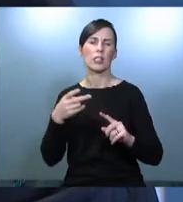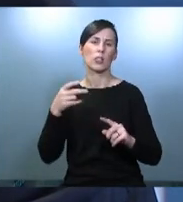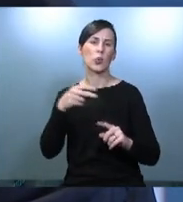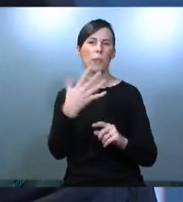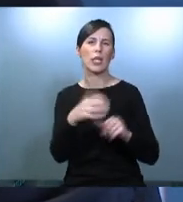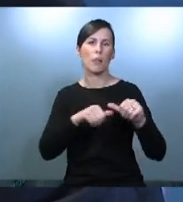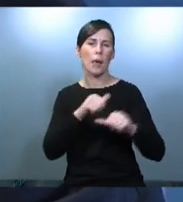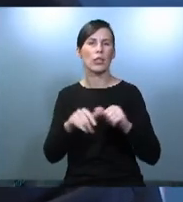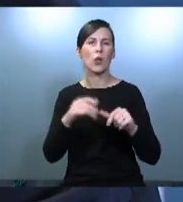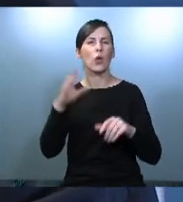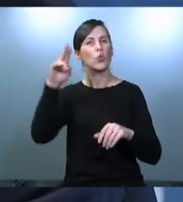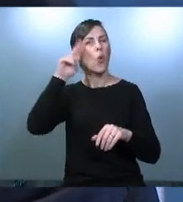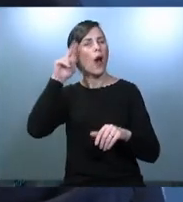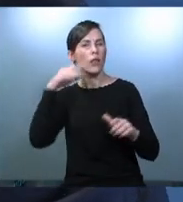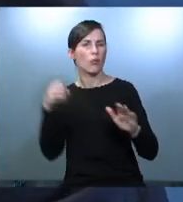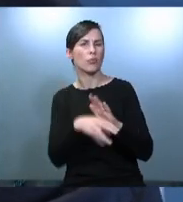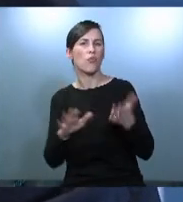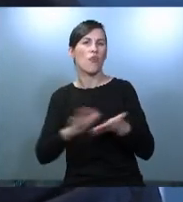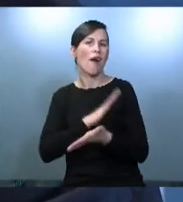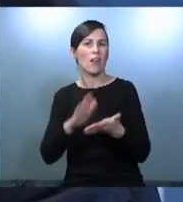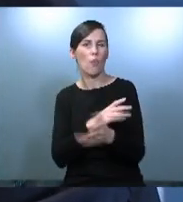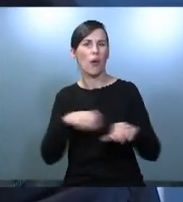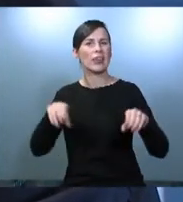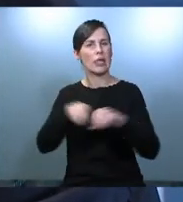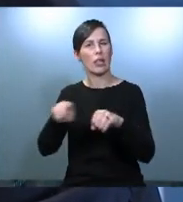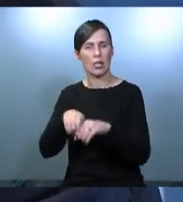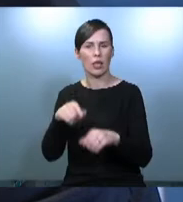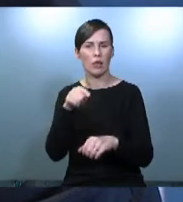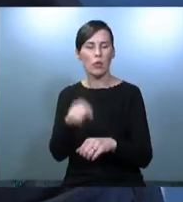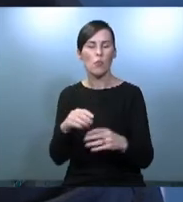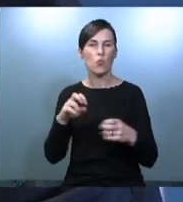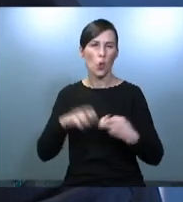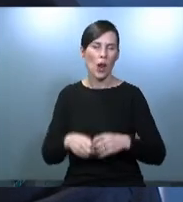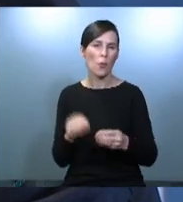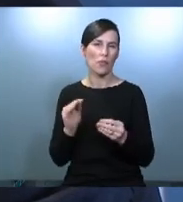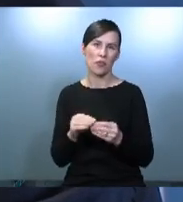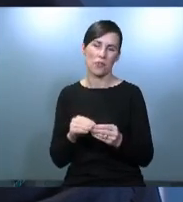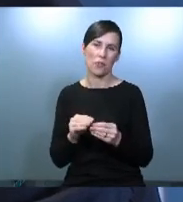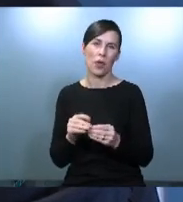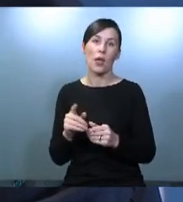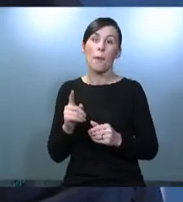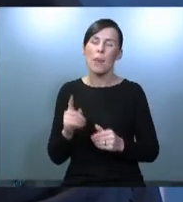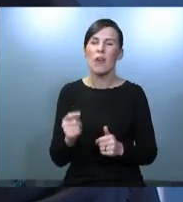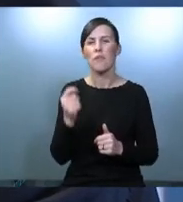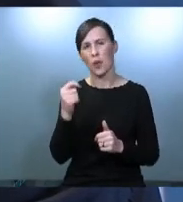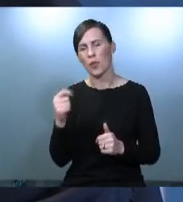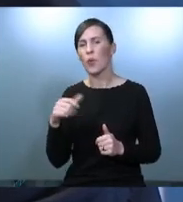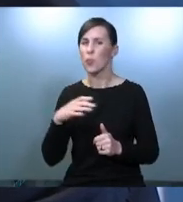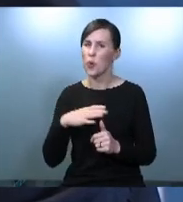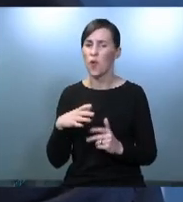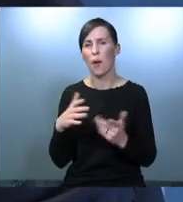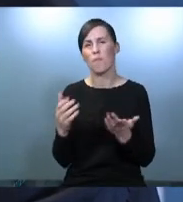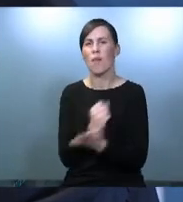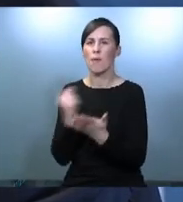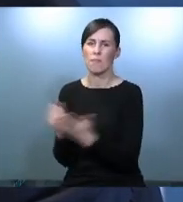2005 metai ir tai tikrai negalima sakyti, kad niekas nepadaryta. Taip, ir yra procesas,